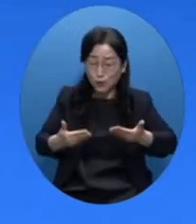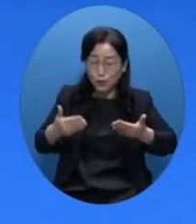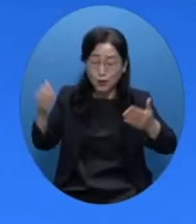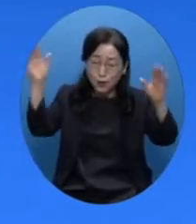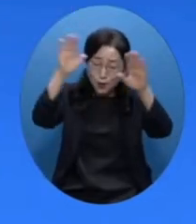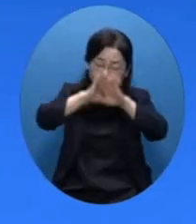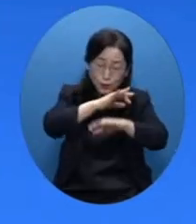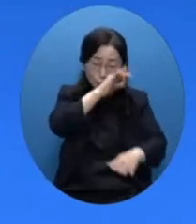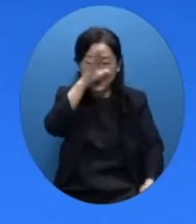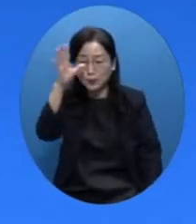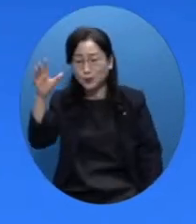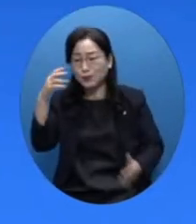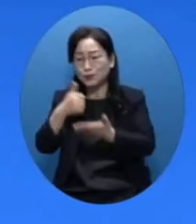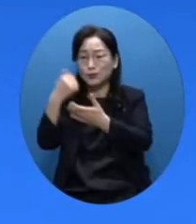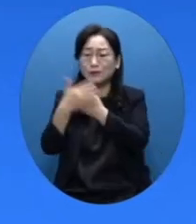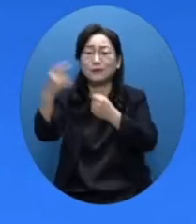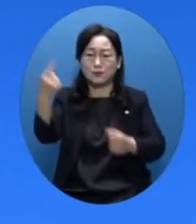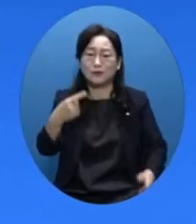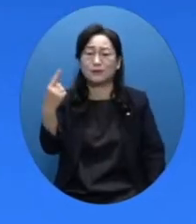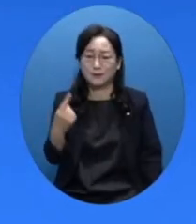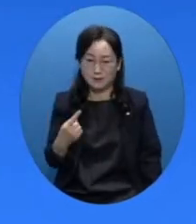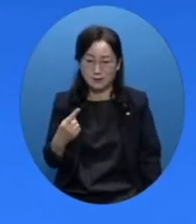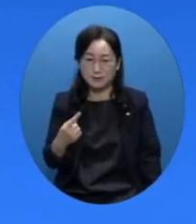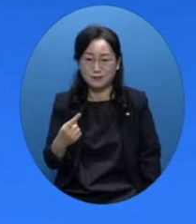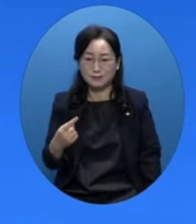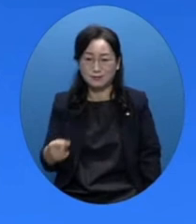취미에 은혜가 임하게 되는 것입니다